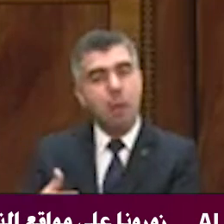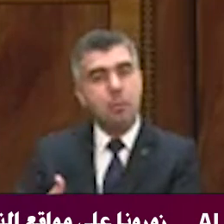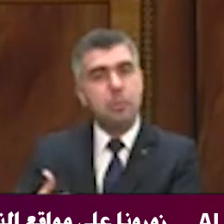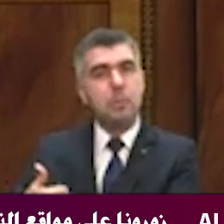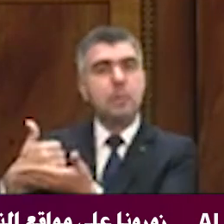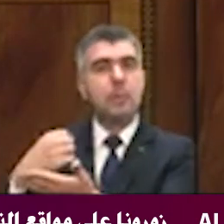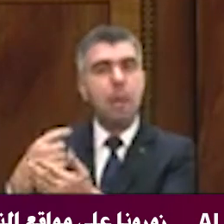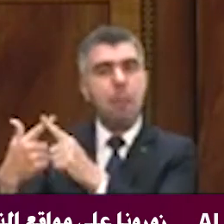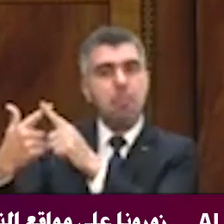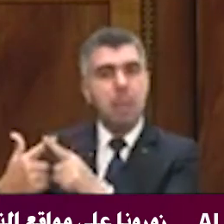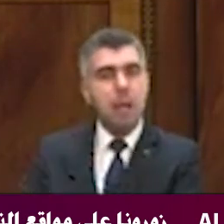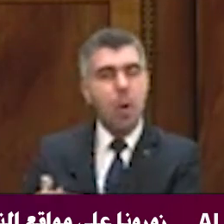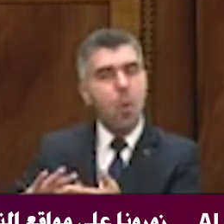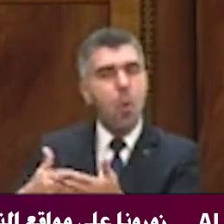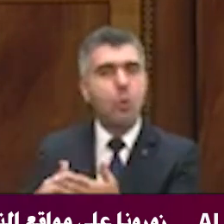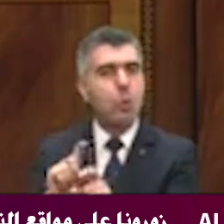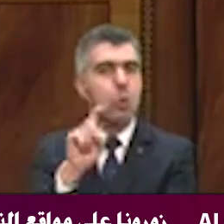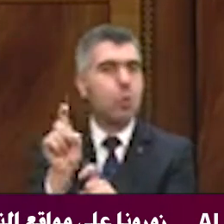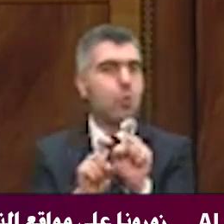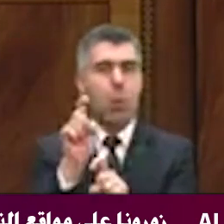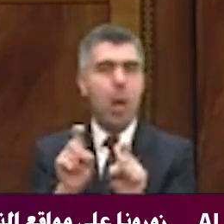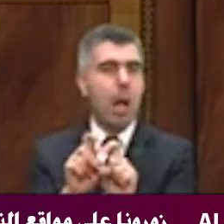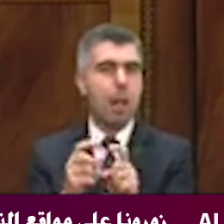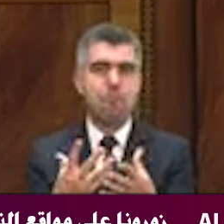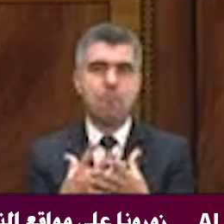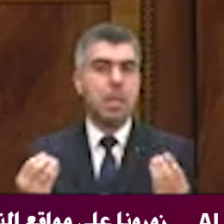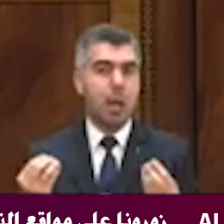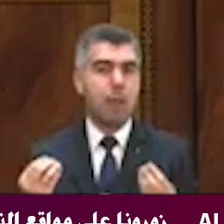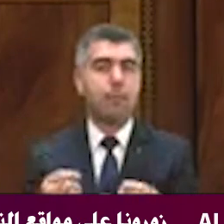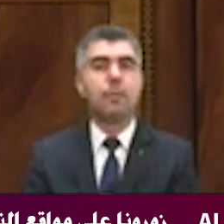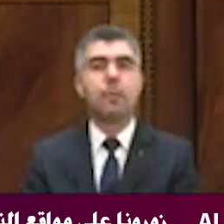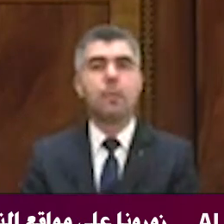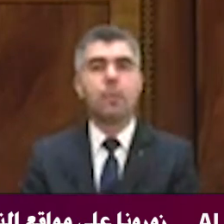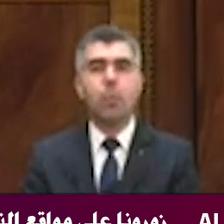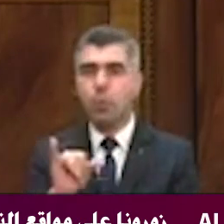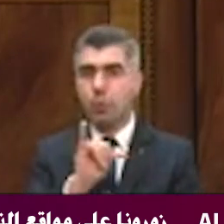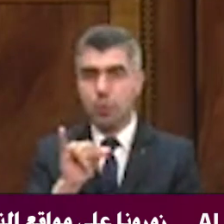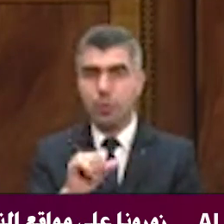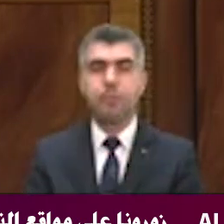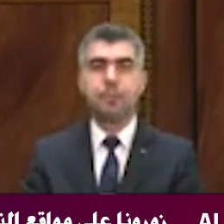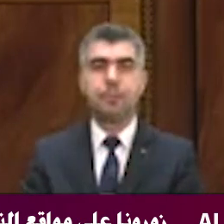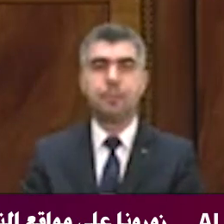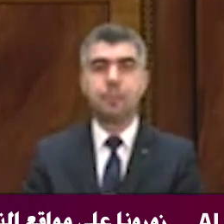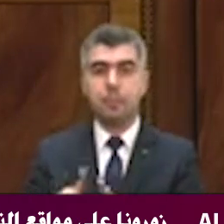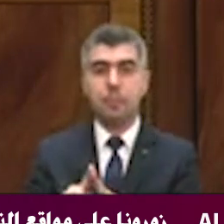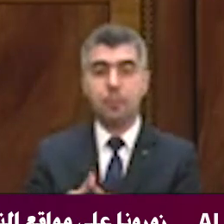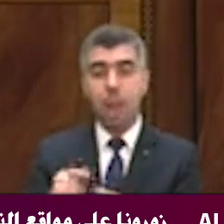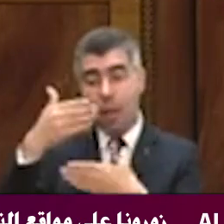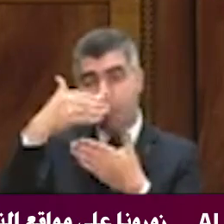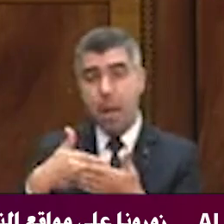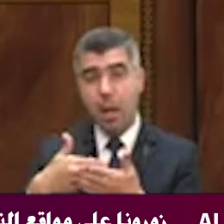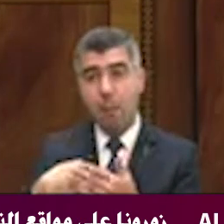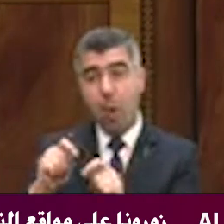الرهانات والتحديات تسائلنا وتطرح علينا سؤال إمكانية استرجاع السيادة الوطنية